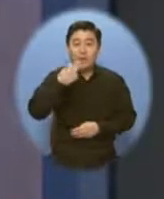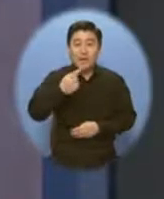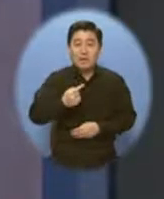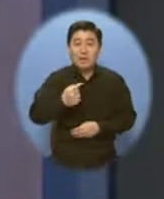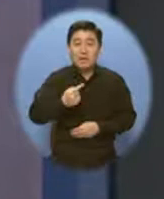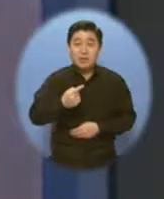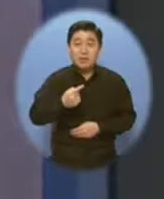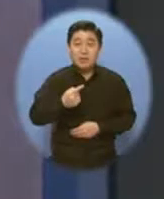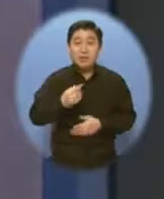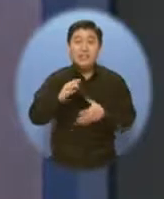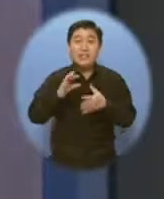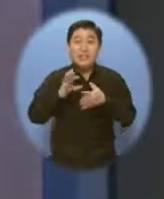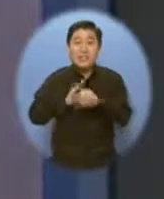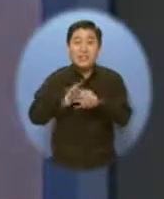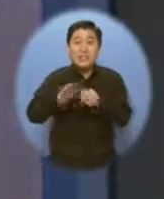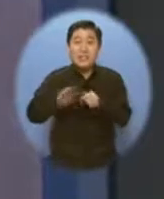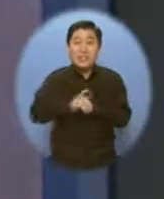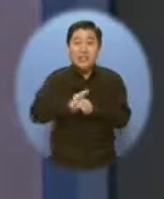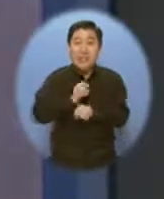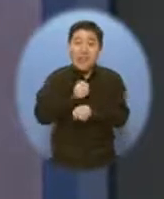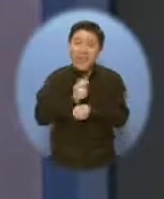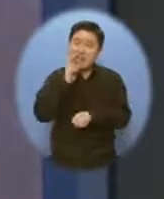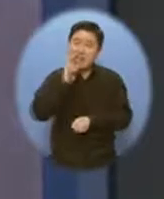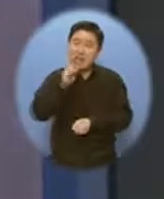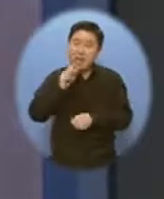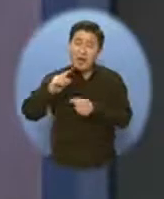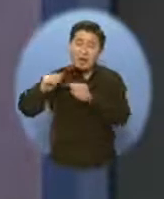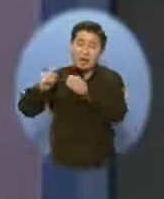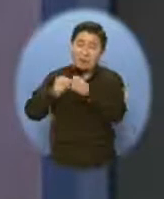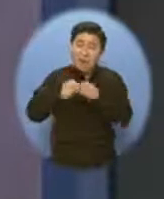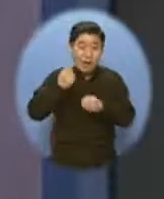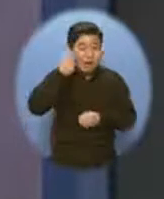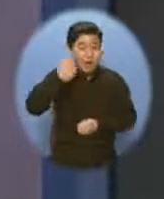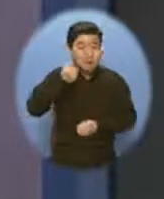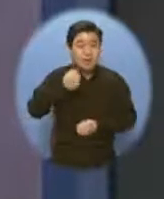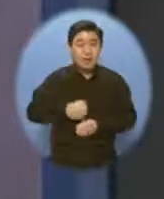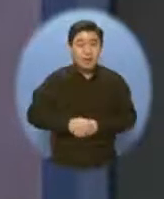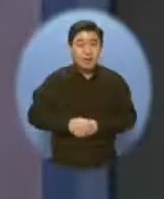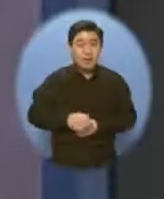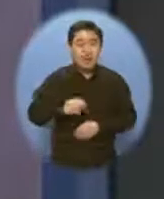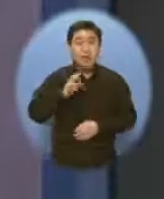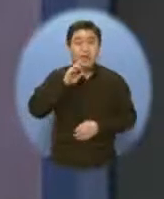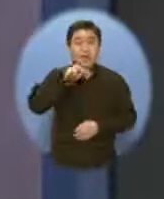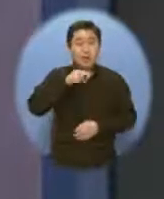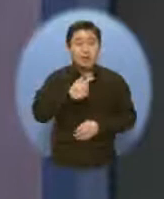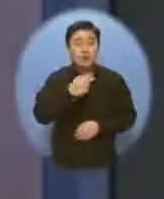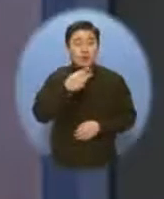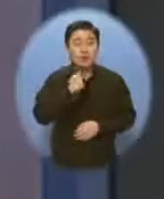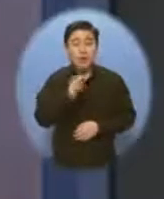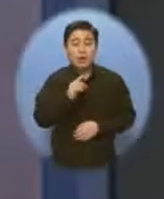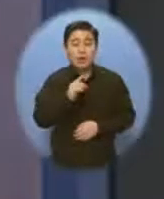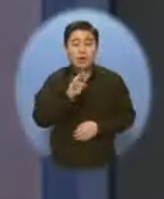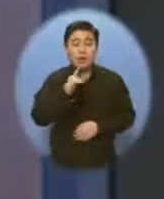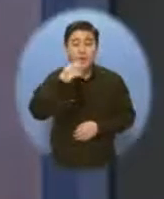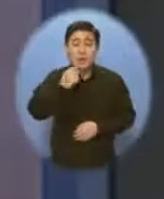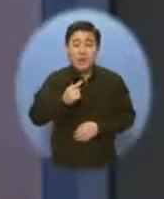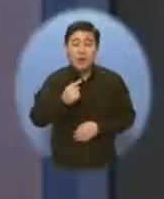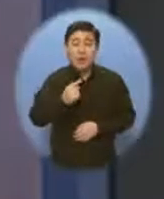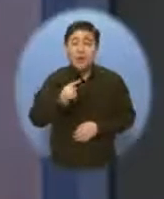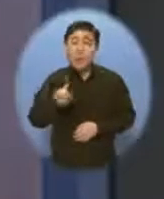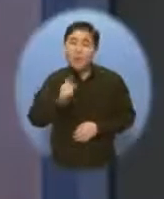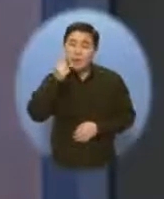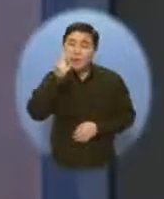의사랑 했나봐 이런 문장이 있다고 합시다. 윤도현 밴드가 의사랑 뭘 했을까요? 그런데